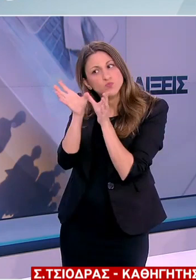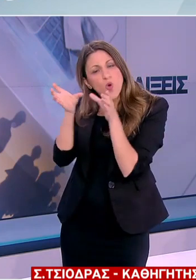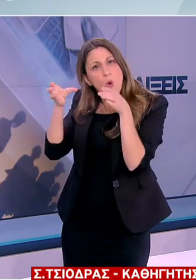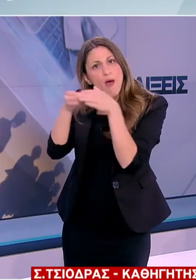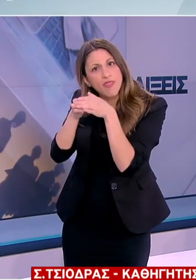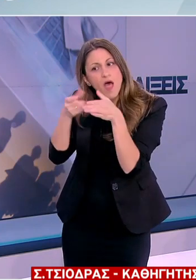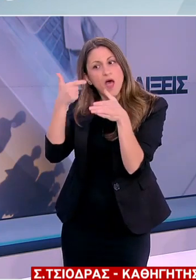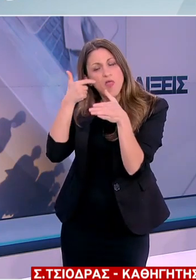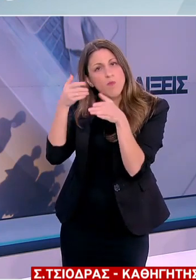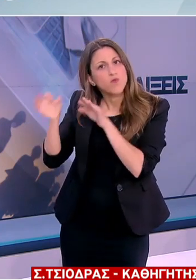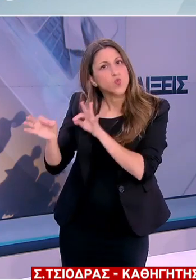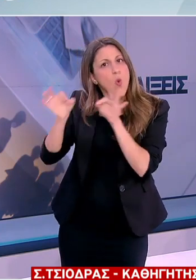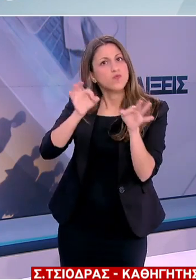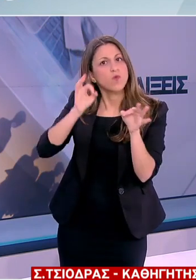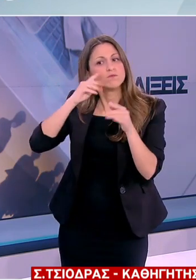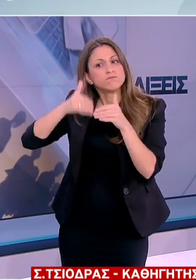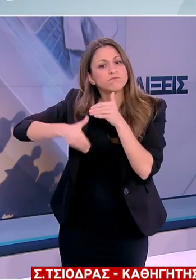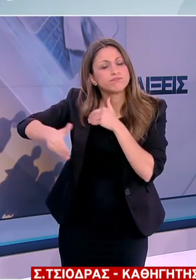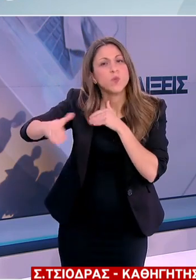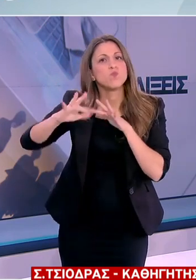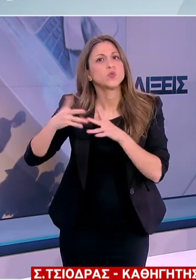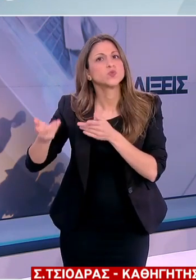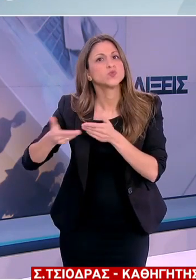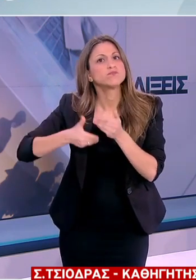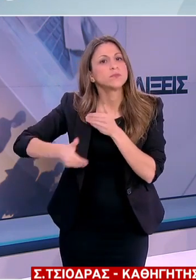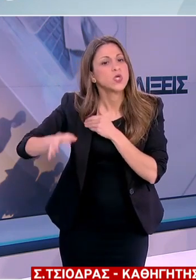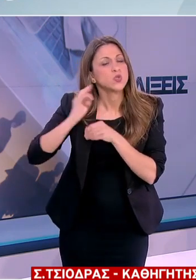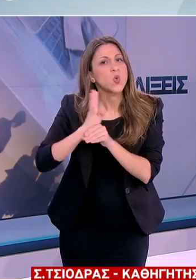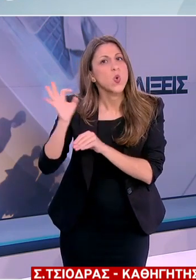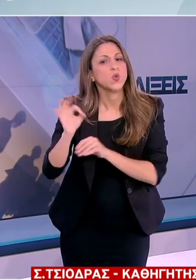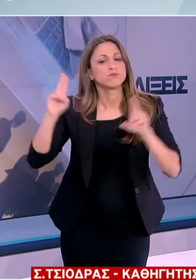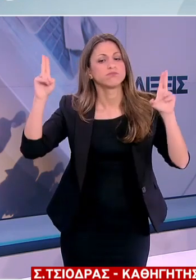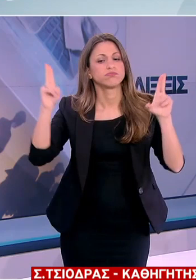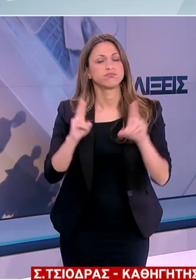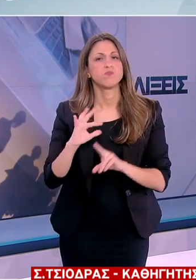για το άμεσο μέλλον, ένα συστηματικό σχεδιασμό για την επόμενη φάση. Σας ευχαριστώ.